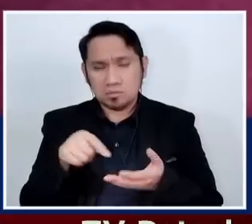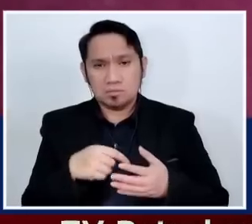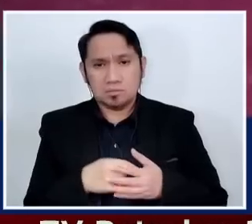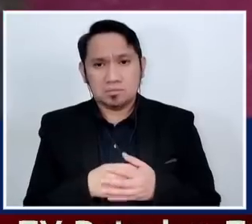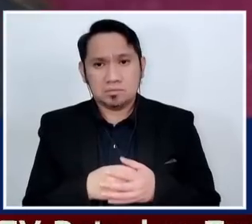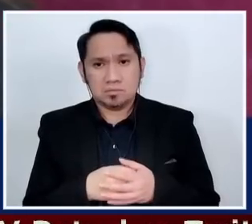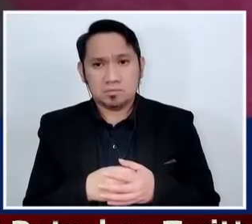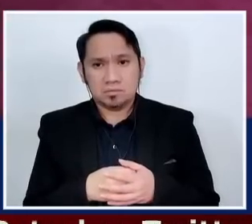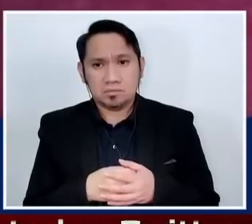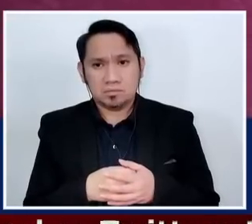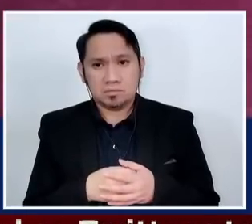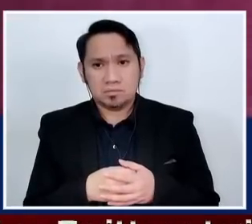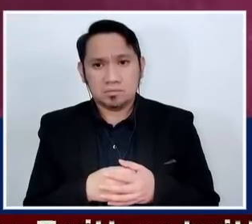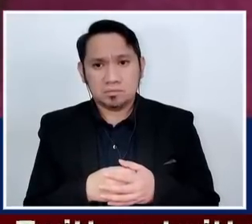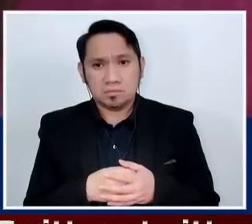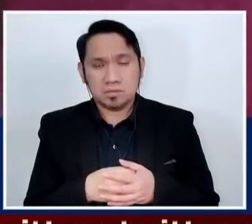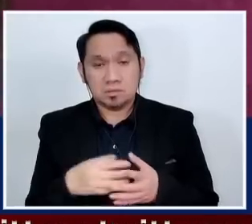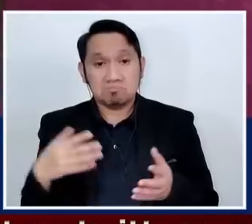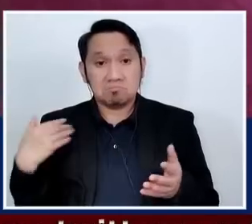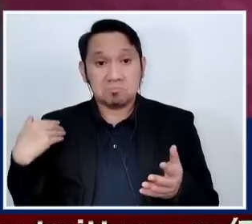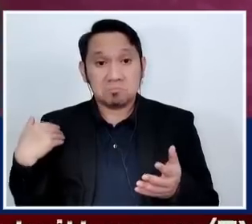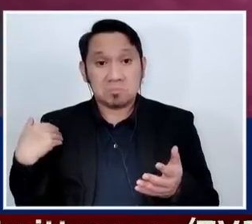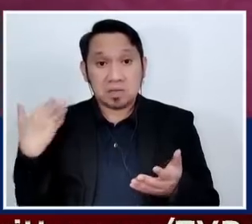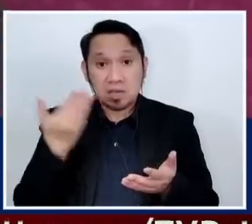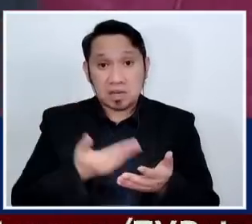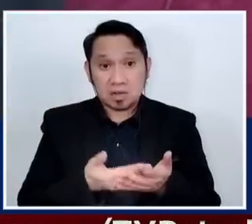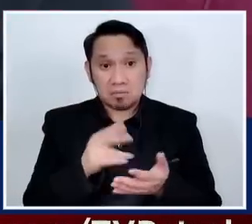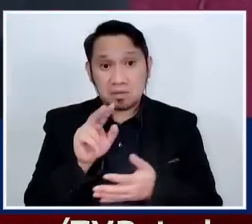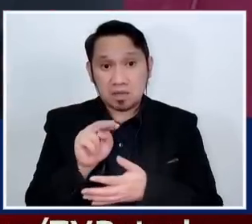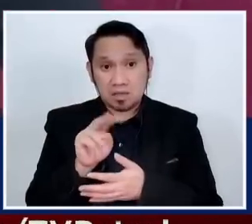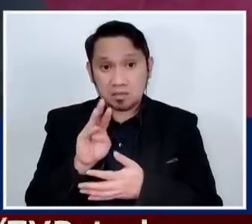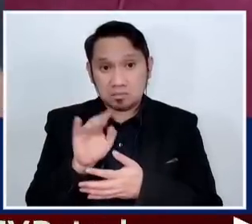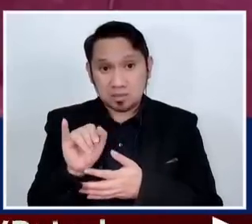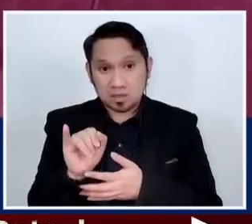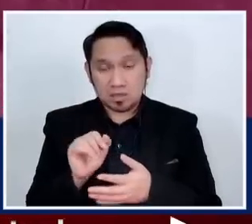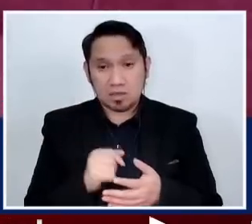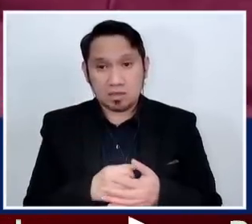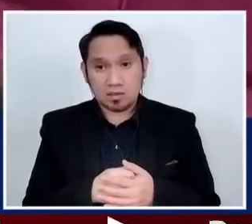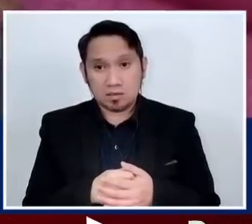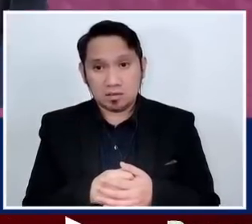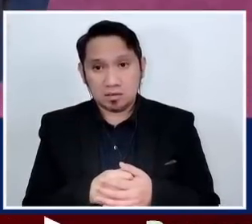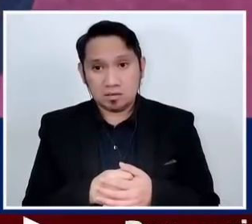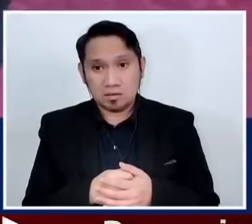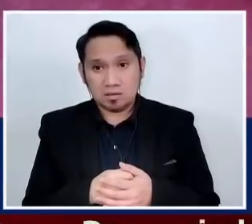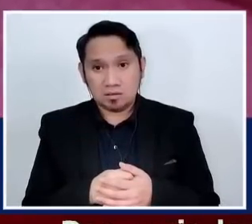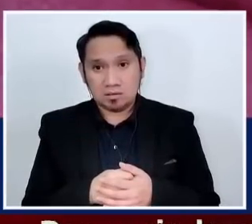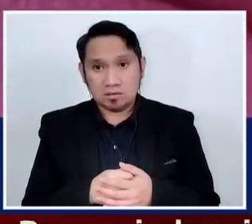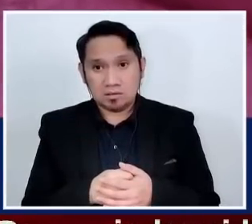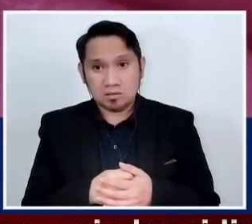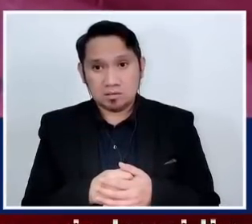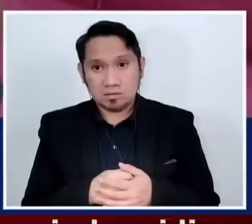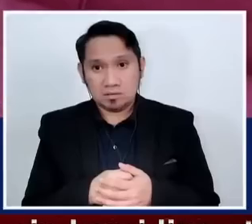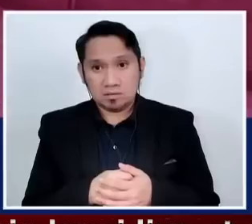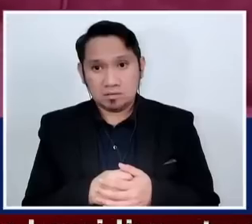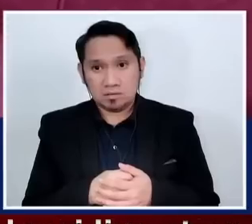Gusto ko po talagang mabayaran na rin po kasi sila. Pagdating sa NBI, di pasensya ko lang, wala akong narinig